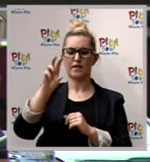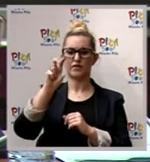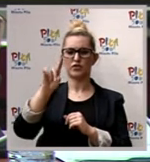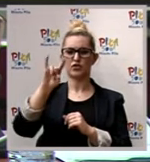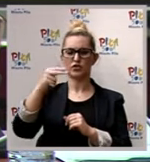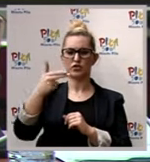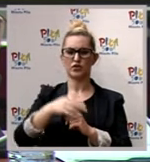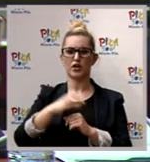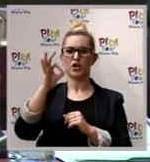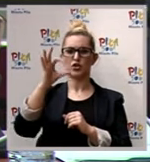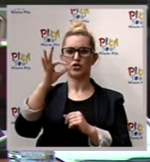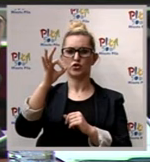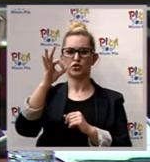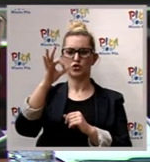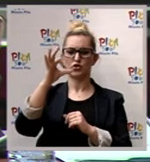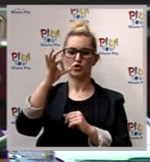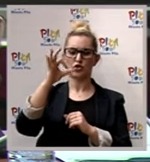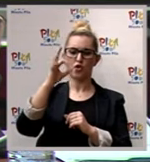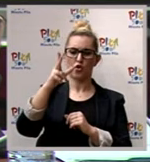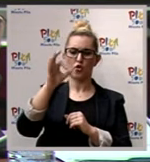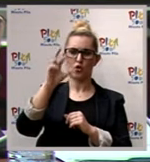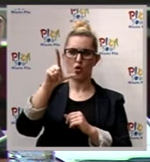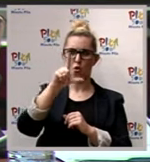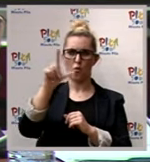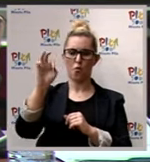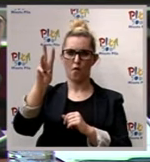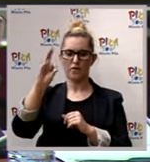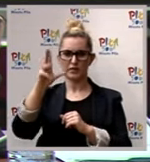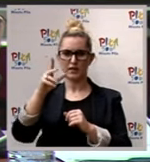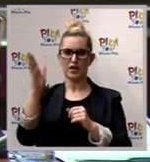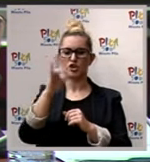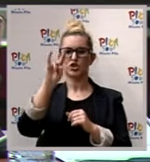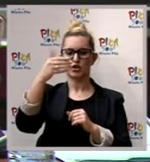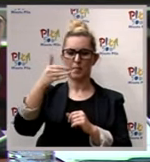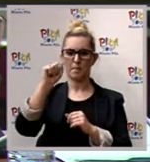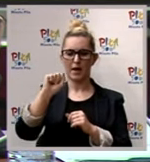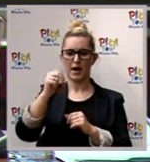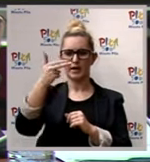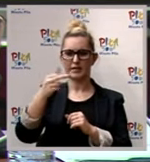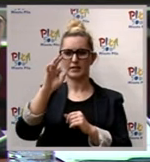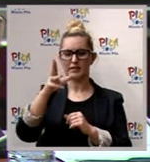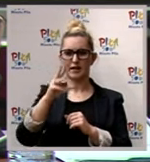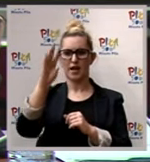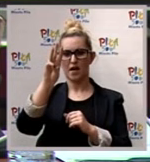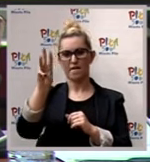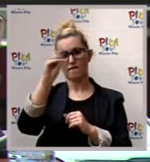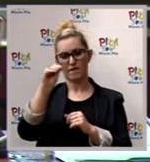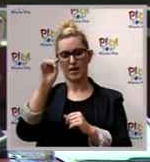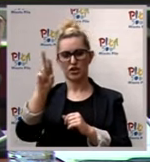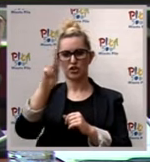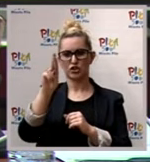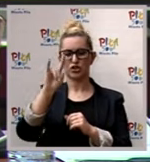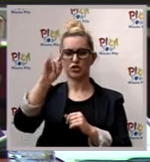Sokołowska, Alicja Anna Stańczyk, Halina Szymańska, Halina Teresa Węgrzyn,